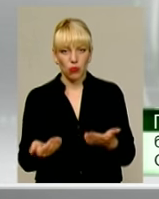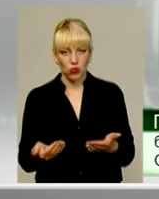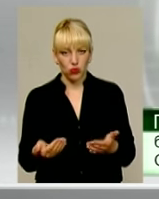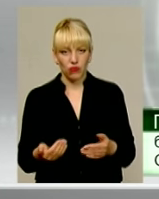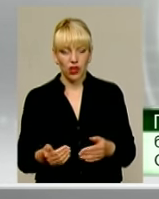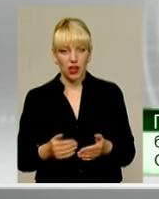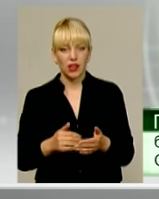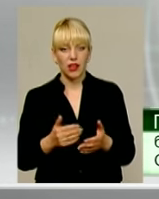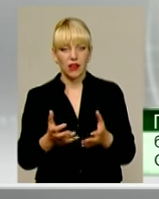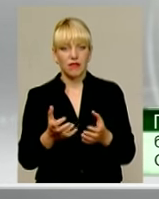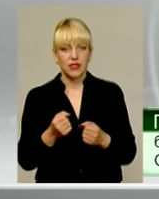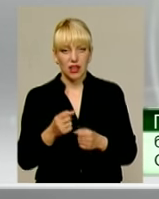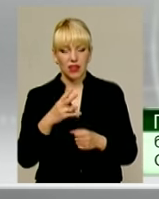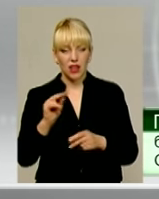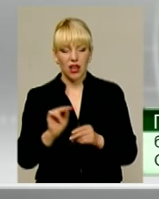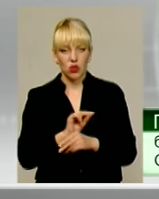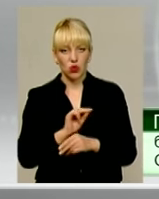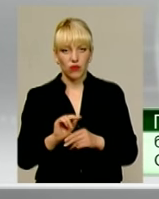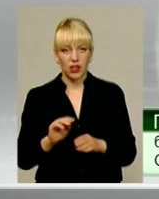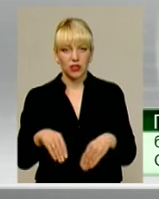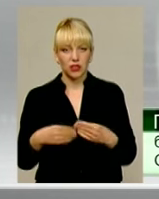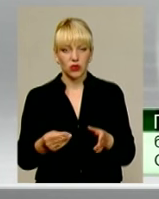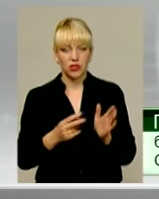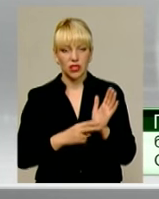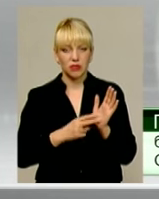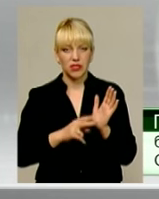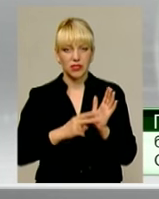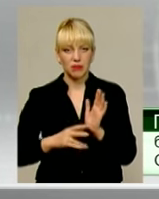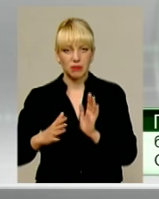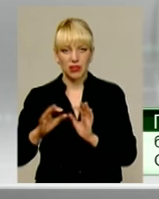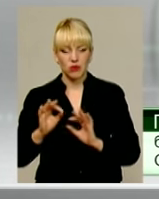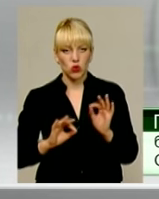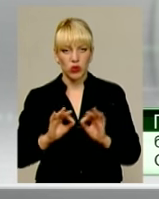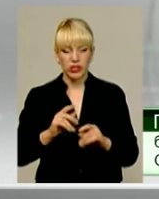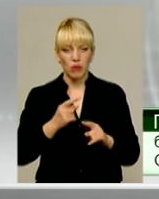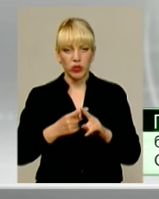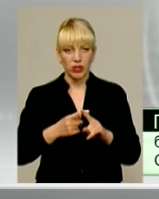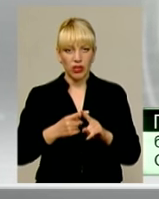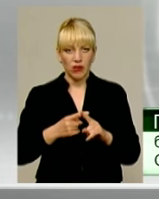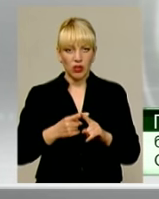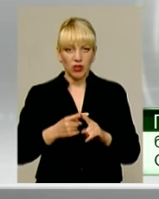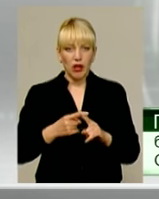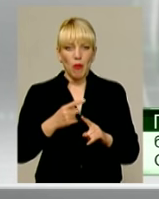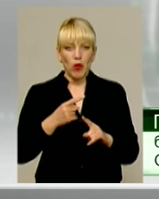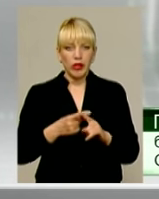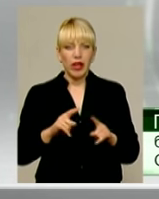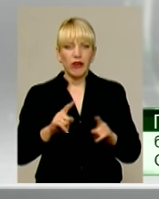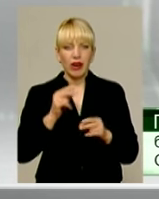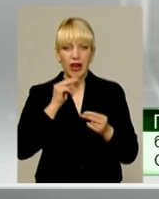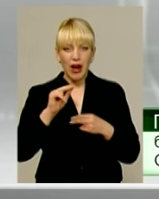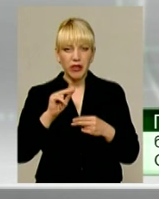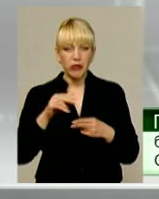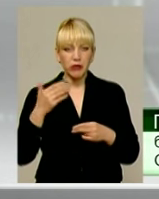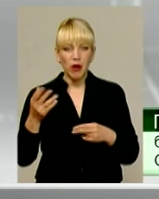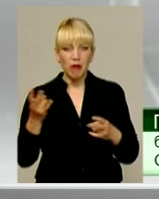сина взяти на лікування. Дають 70-75% позитиву, що в кращу сторону